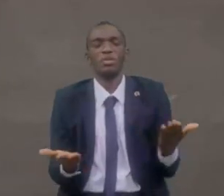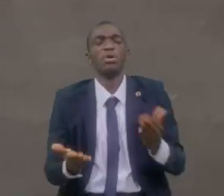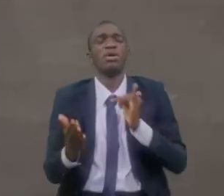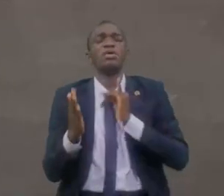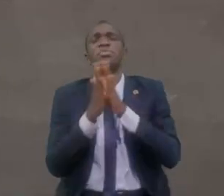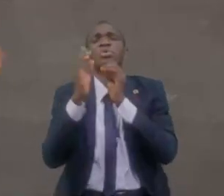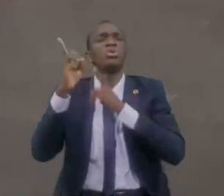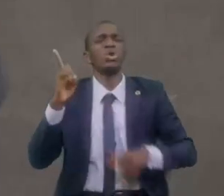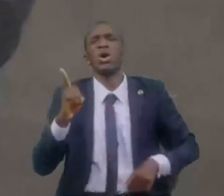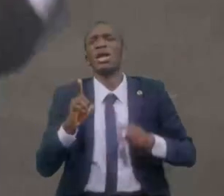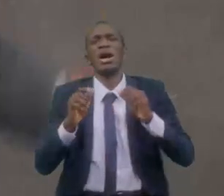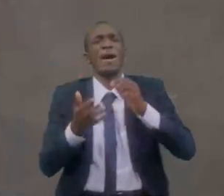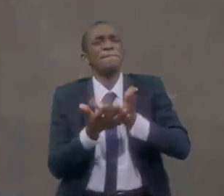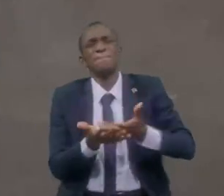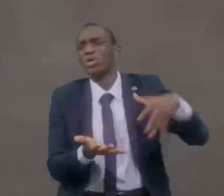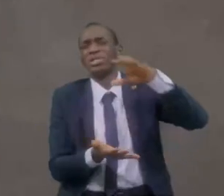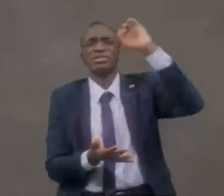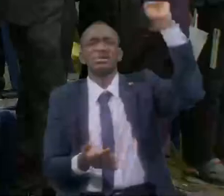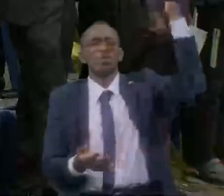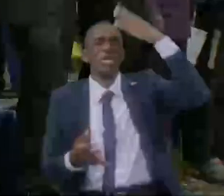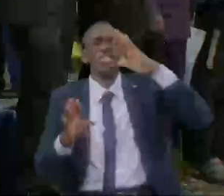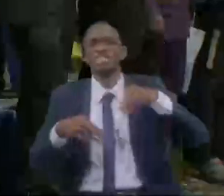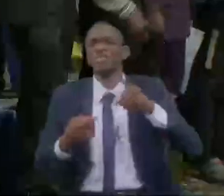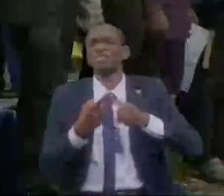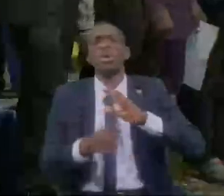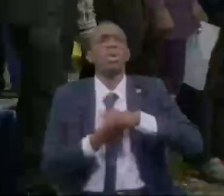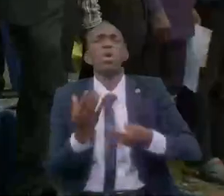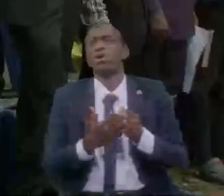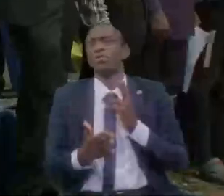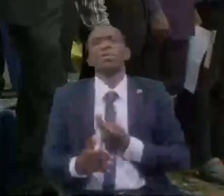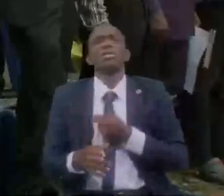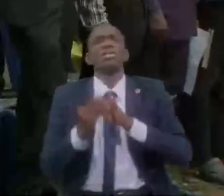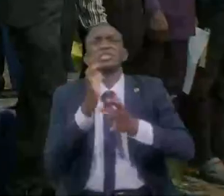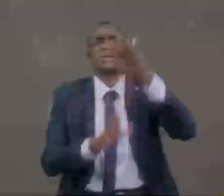abondante soit donnée à chacun au nom de Jésus.